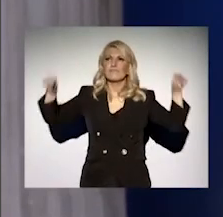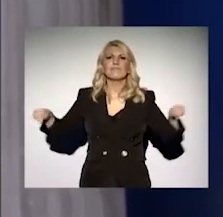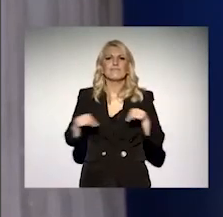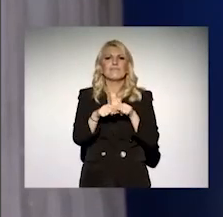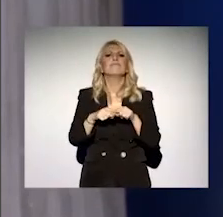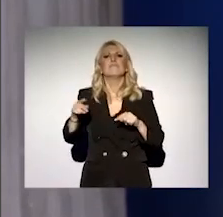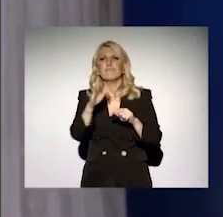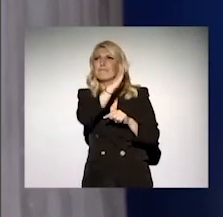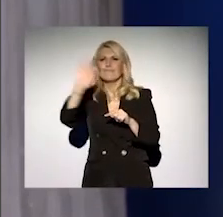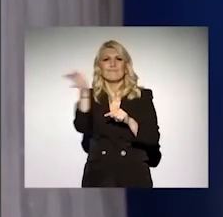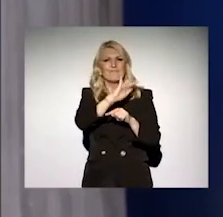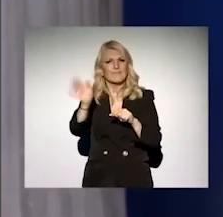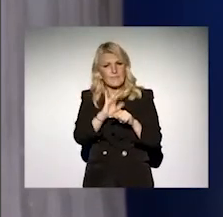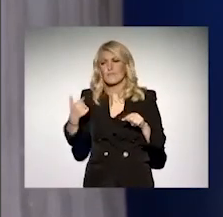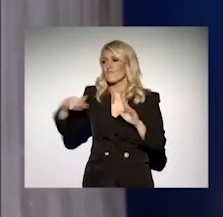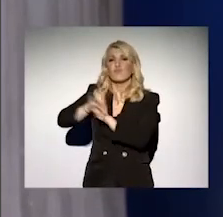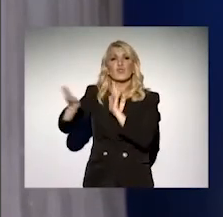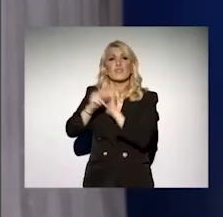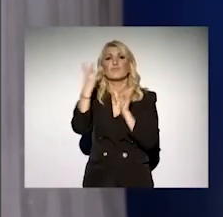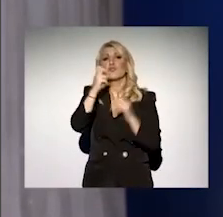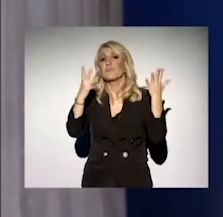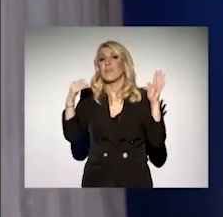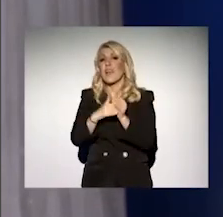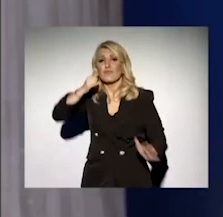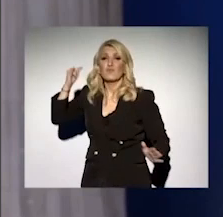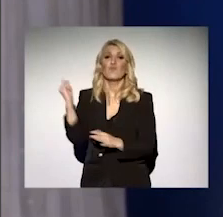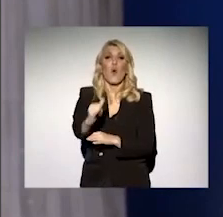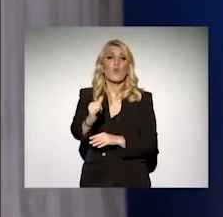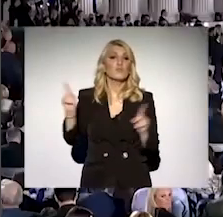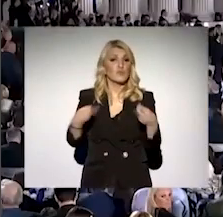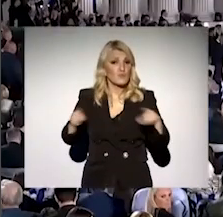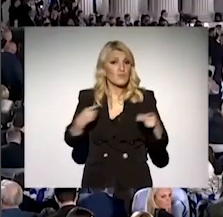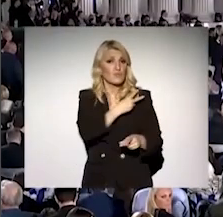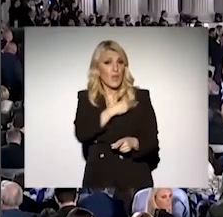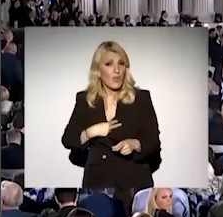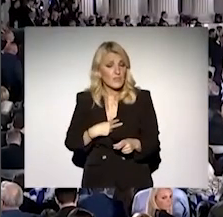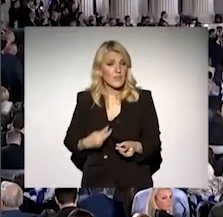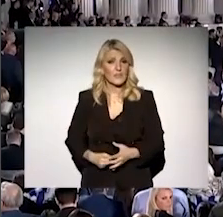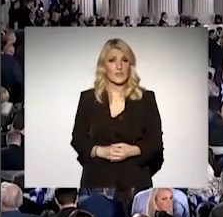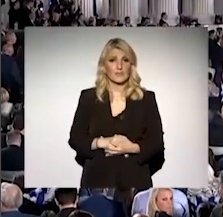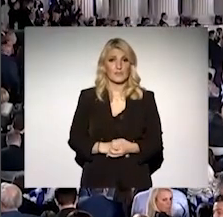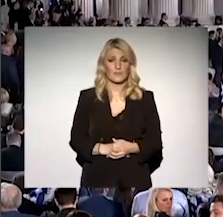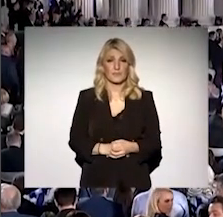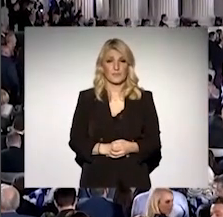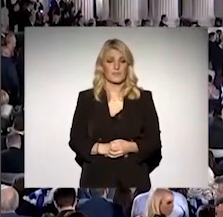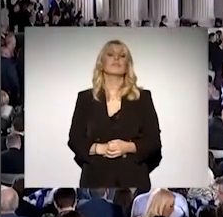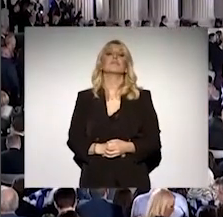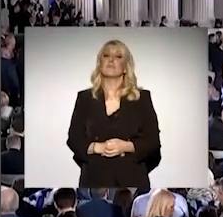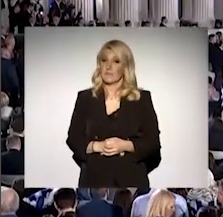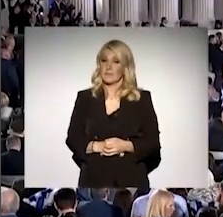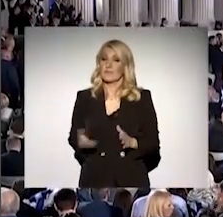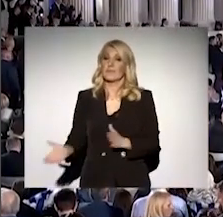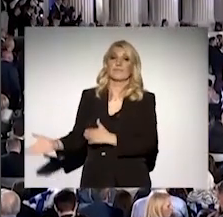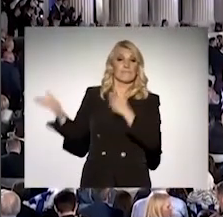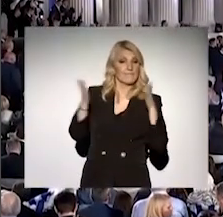αξιοποιήσουν και να δημιουργήσουν μια πολιτική ατζέντα ουσιαστικά με ζητήματα που θα έπρεπε, από τα οποία θα